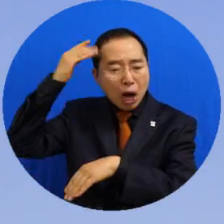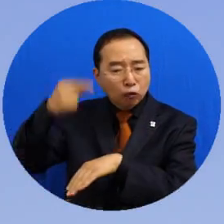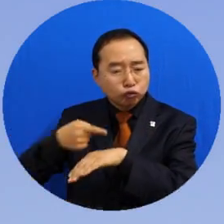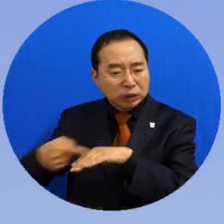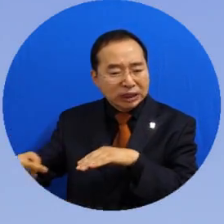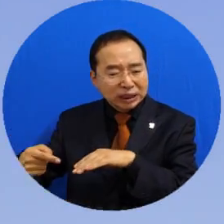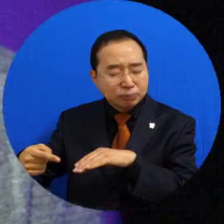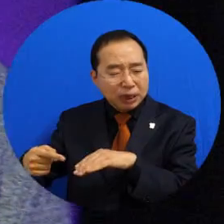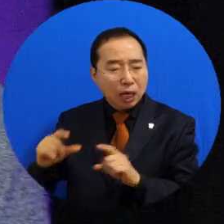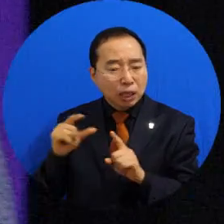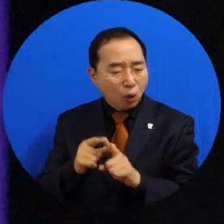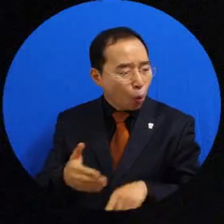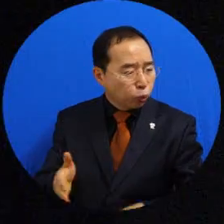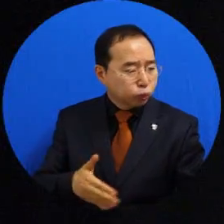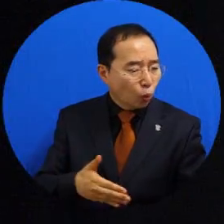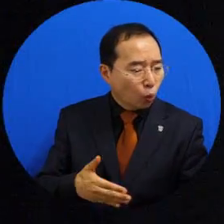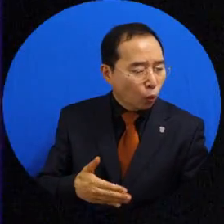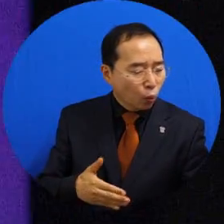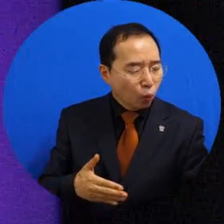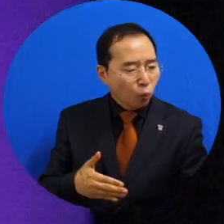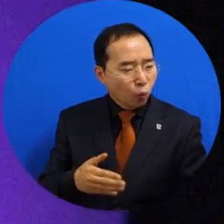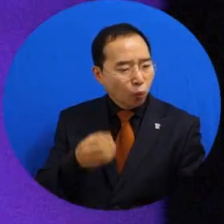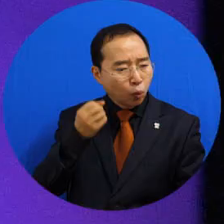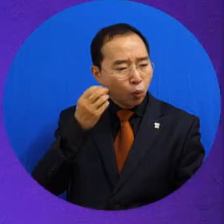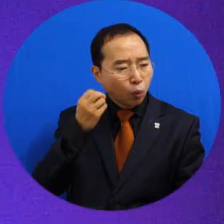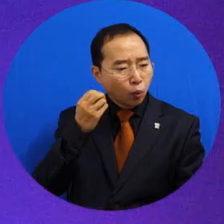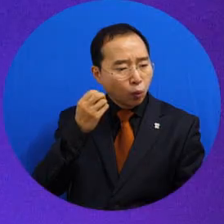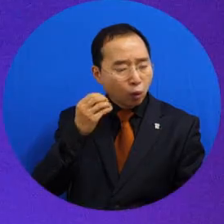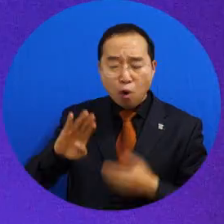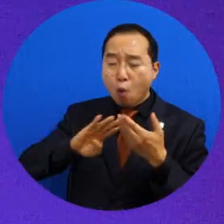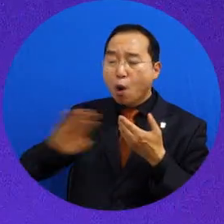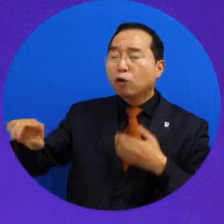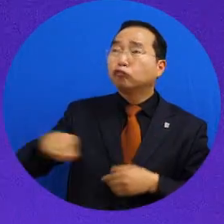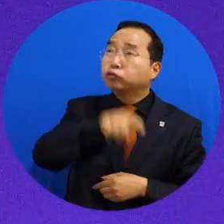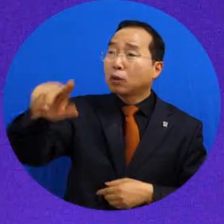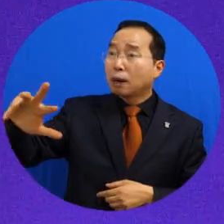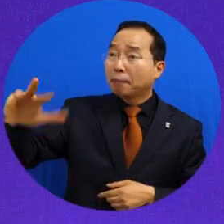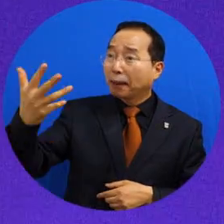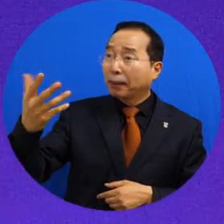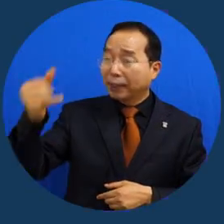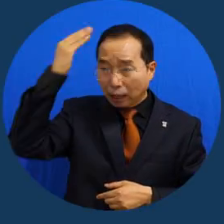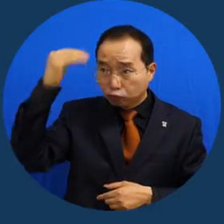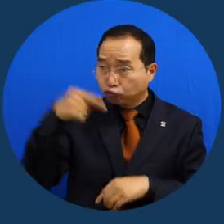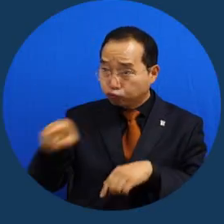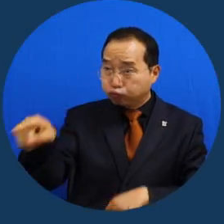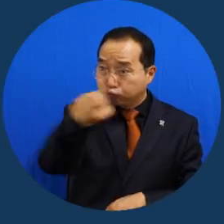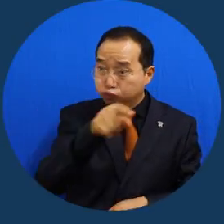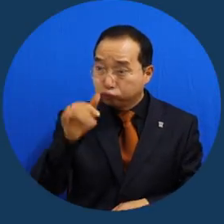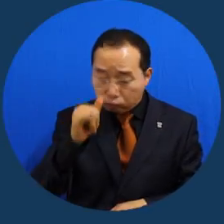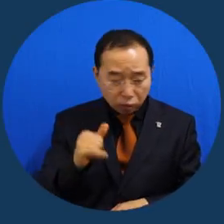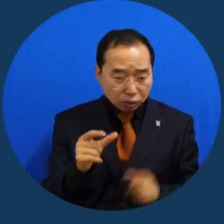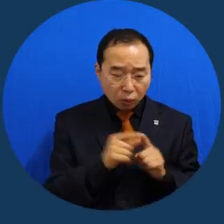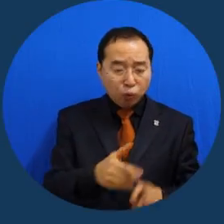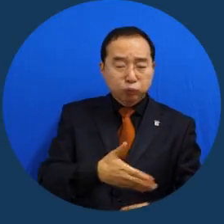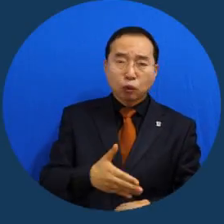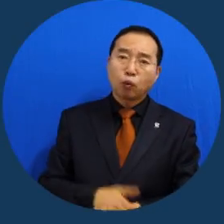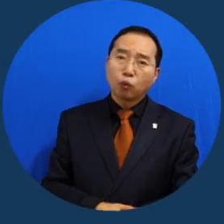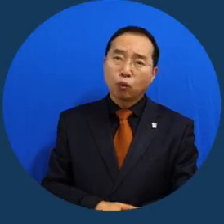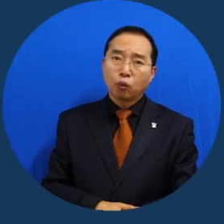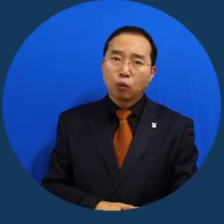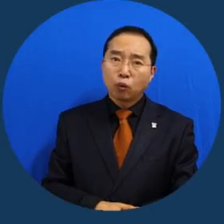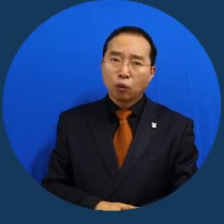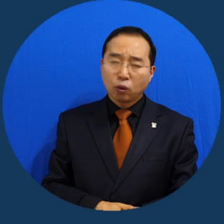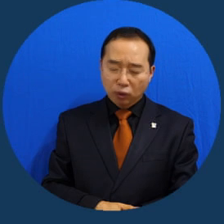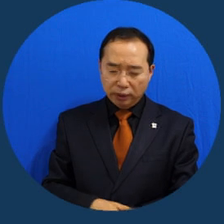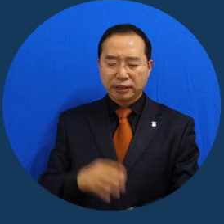번도 존재하지 않았대요. 이게 과연 가능한 일인가요? 800만 명의 재외동포가 해외에서 사는데. 여러분, 디아스포라가